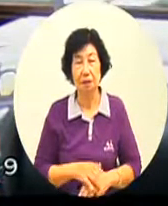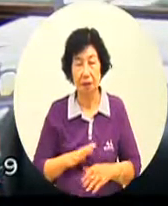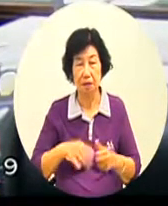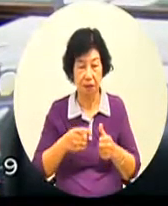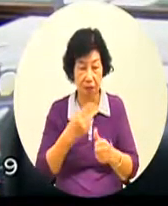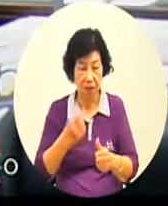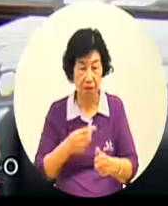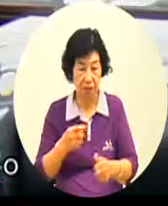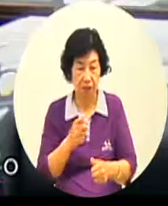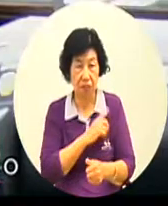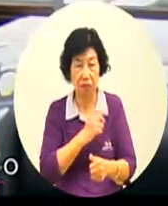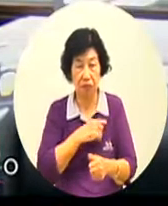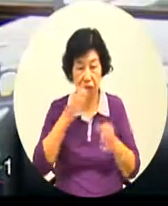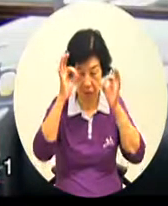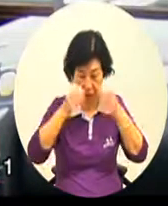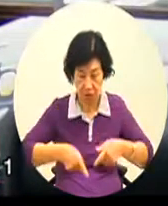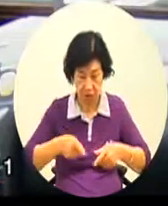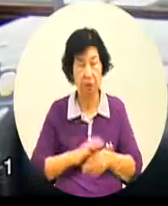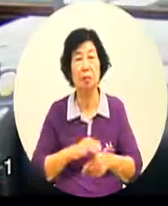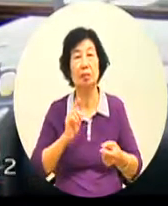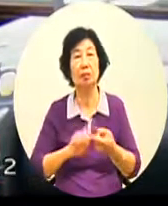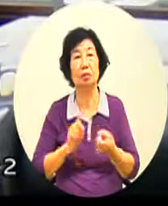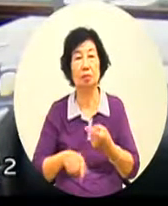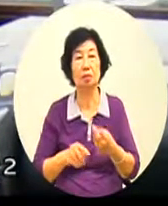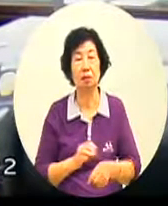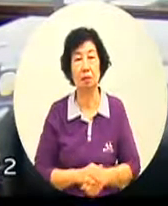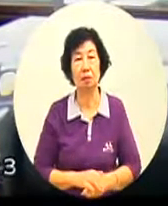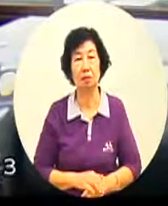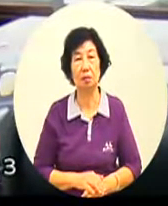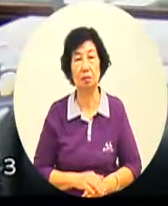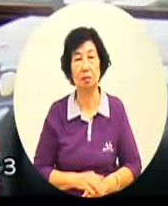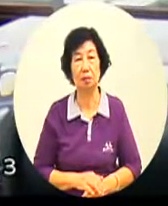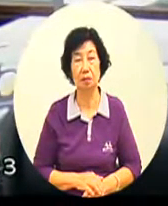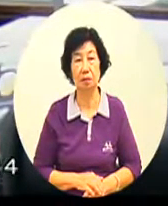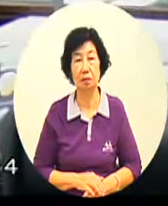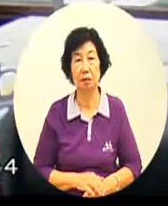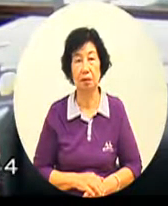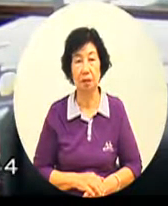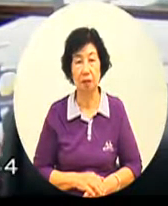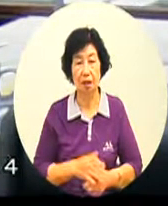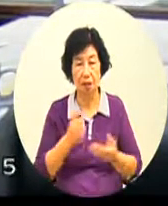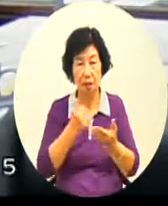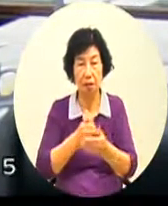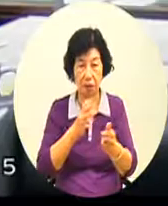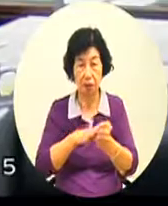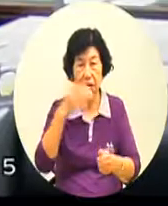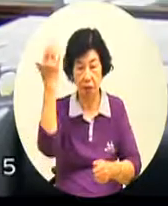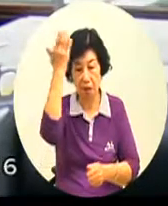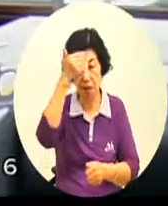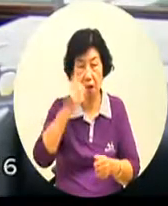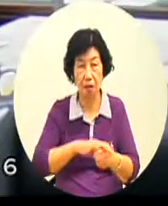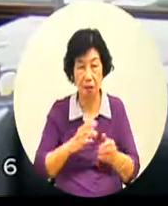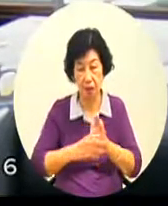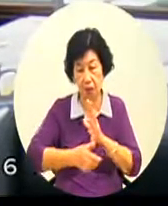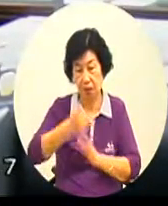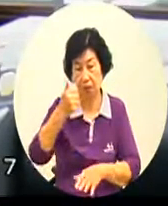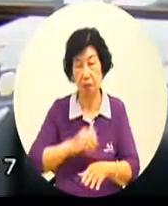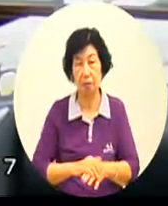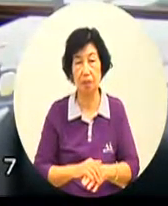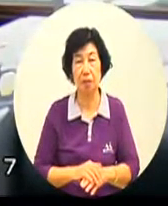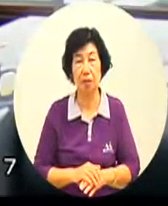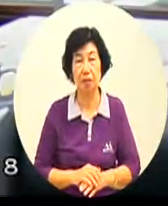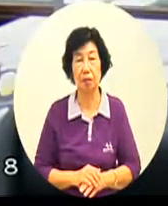胡子刮干净，是不是？我最后请问一下郑局长啊，虽然你先到任啊吼，但是